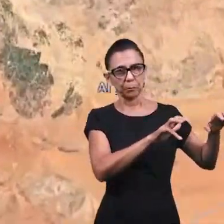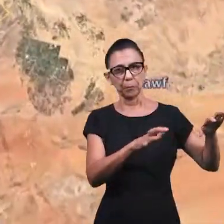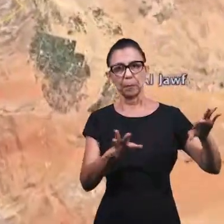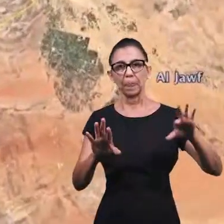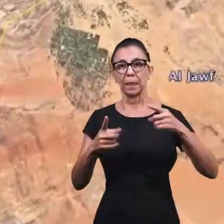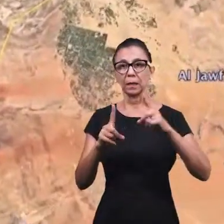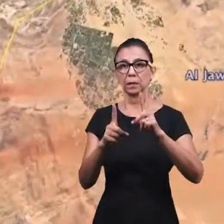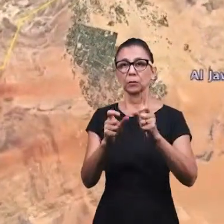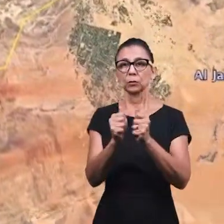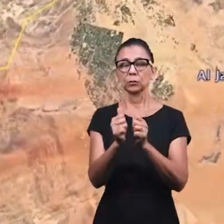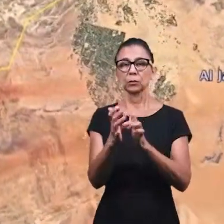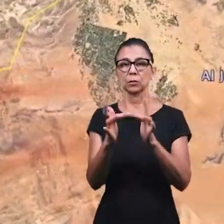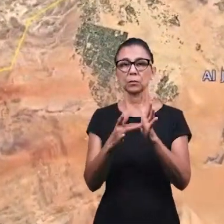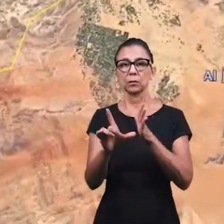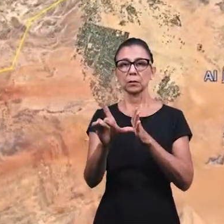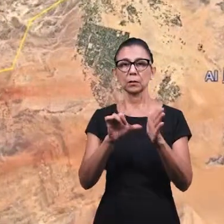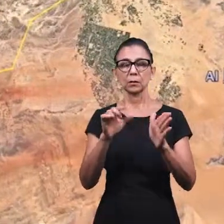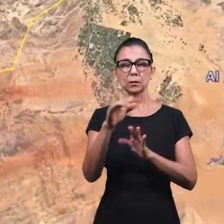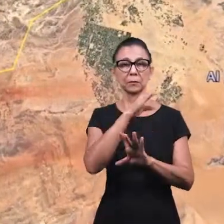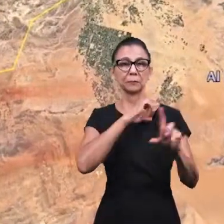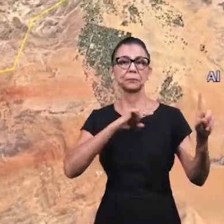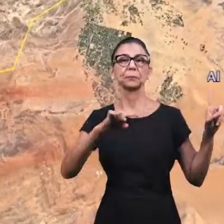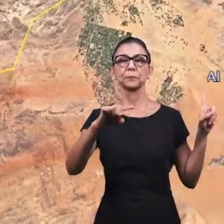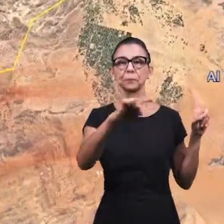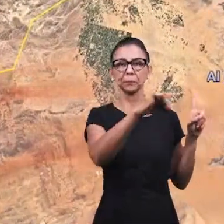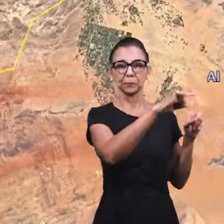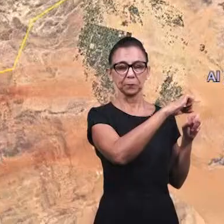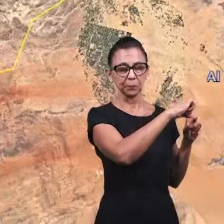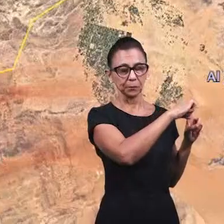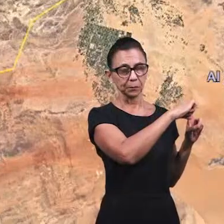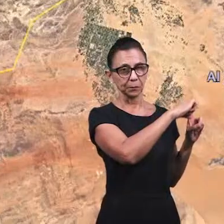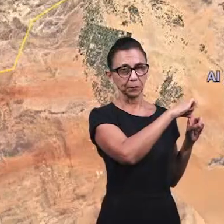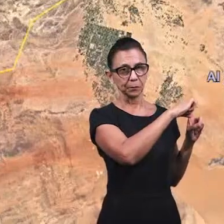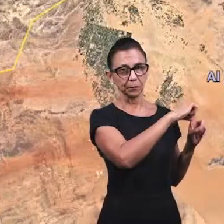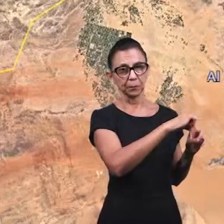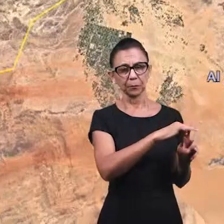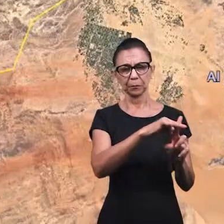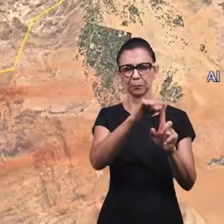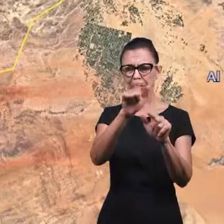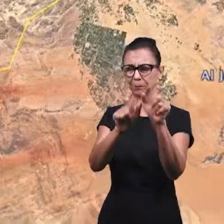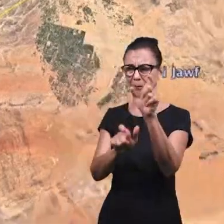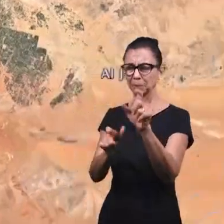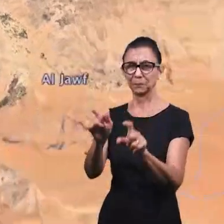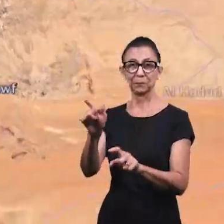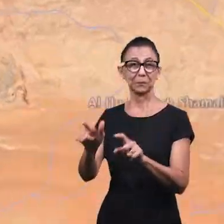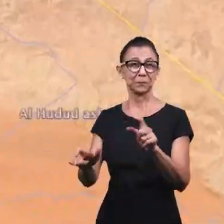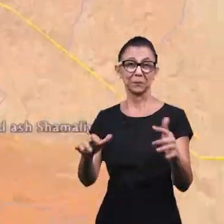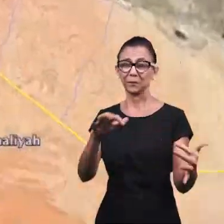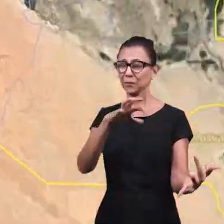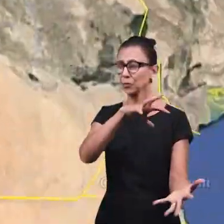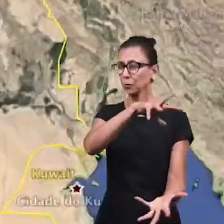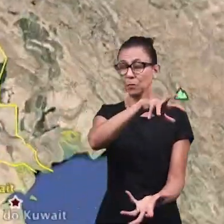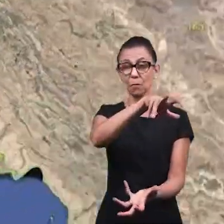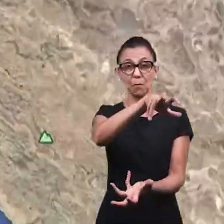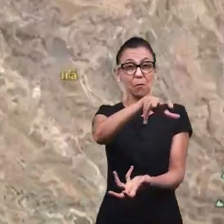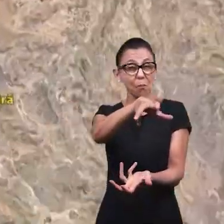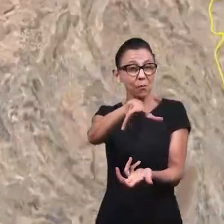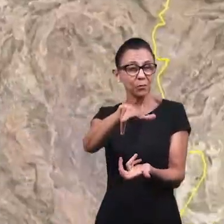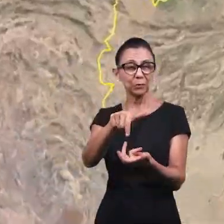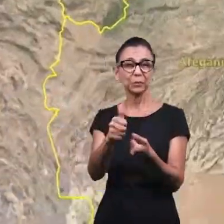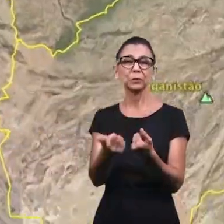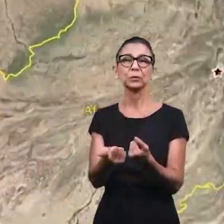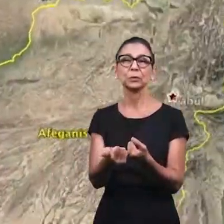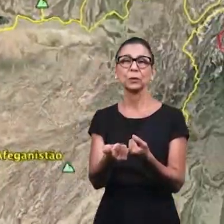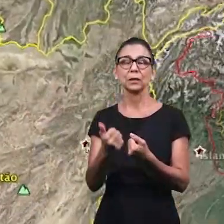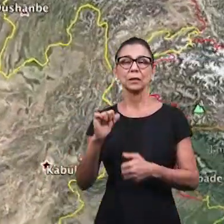disciples avec le Seigneur Jésus à la veille de sa mort à la croix de Calvaire. Des personnes de toutes les parties du monde